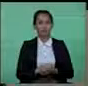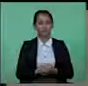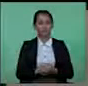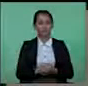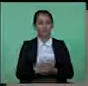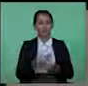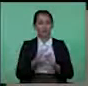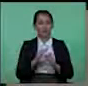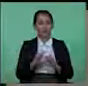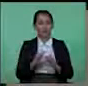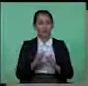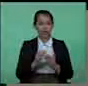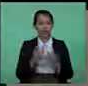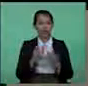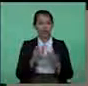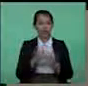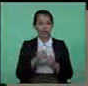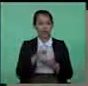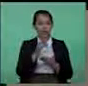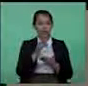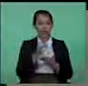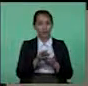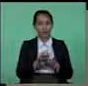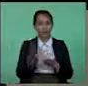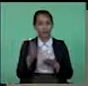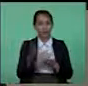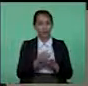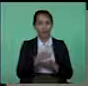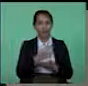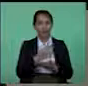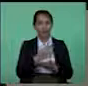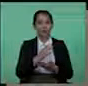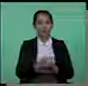Mana aziz o'quvchilar, ifodalarning qiymatlarini topib oldik.